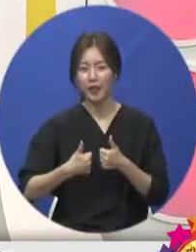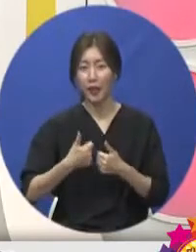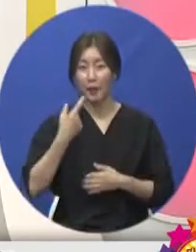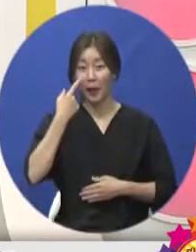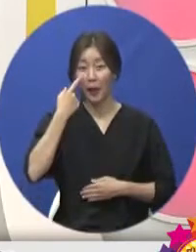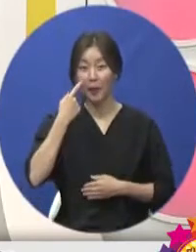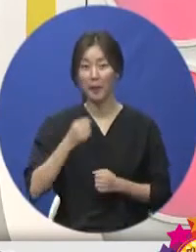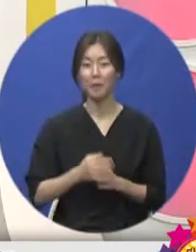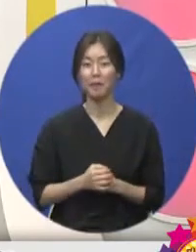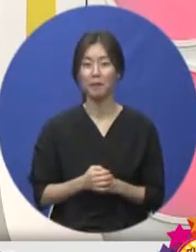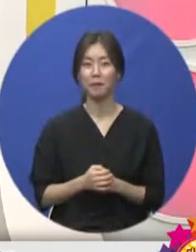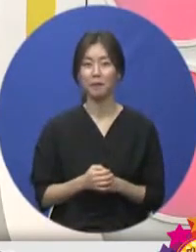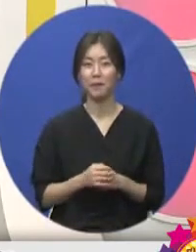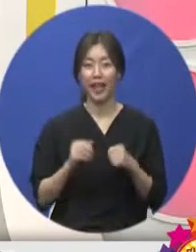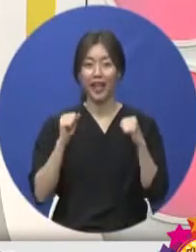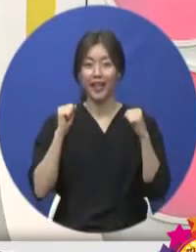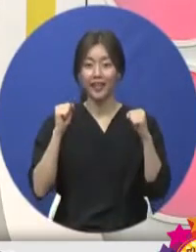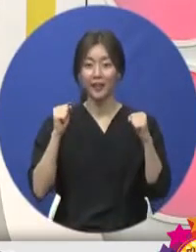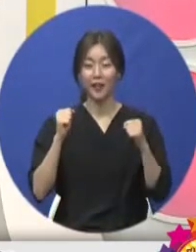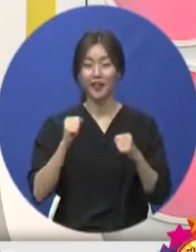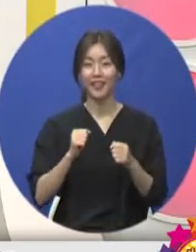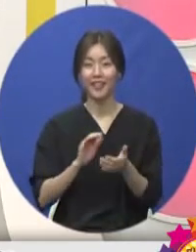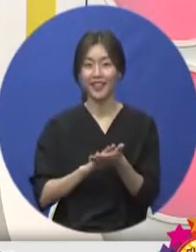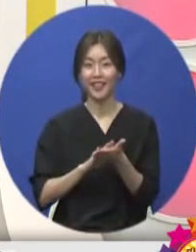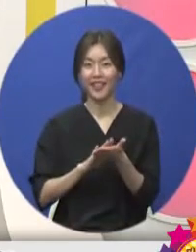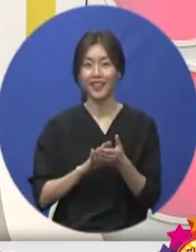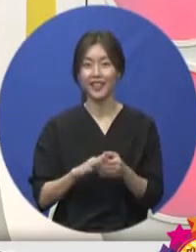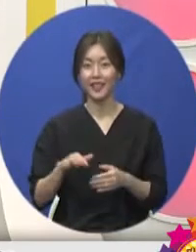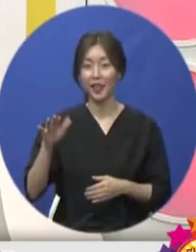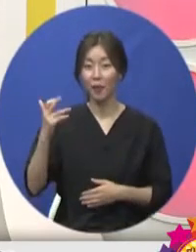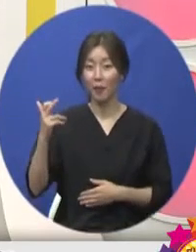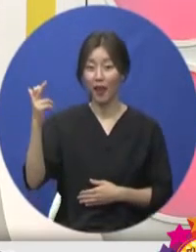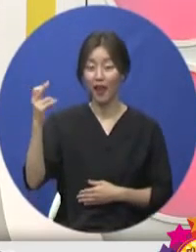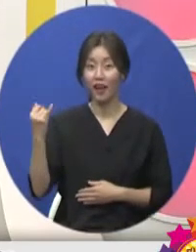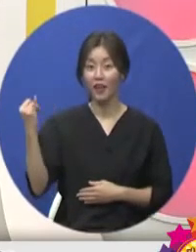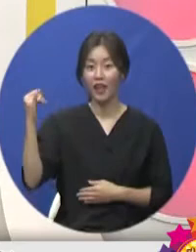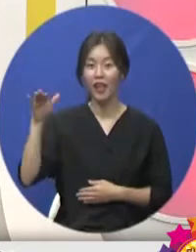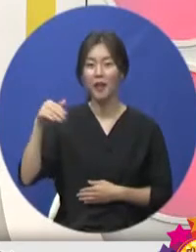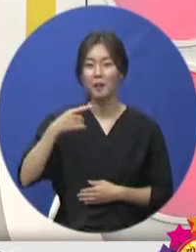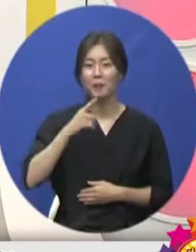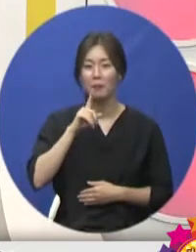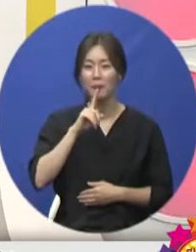한번 들어볼게요. 옆에 계신 분들 응원 네. 한번 해주세요. 네, 오빠 응원해 주래요.